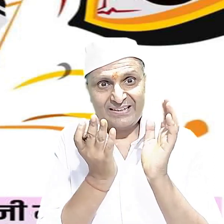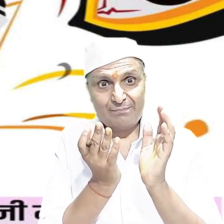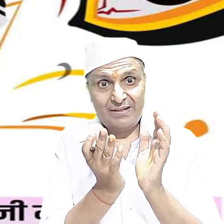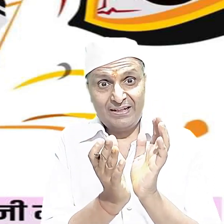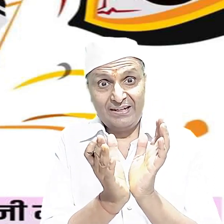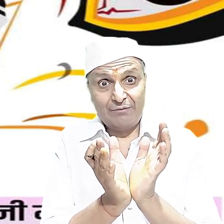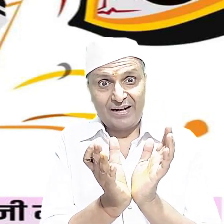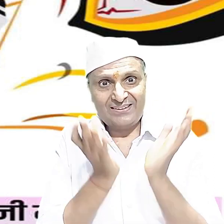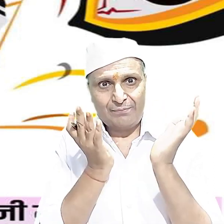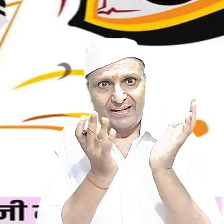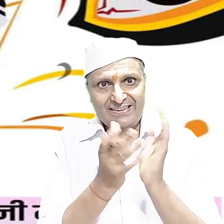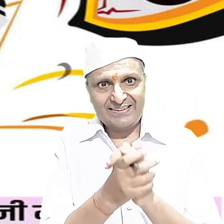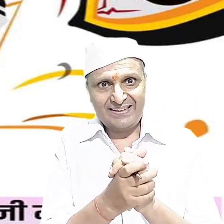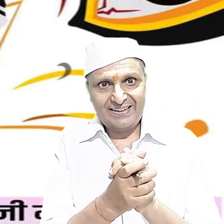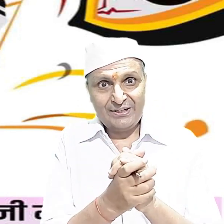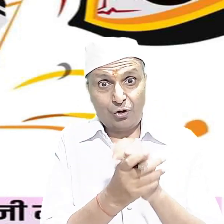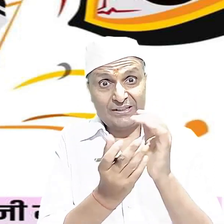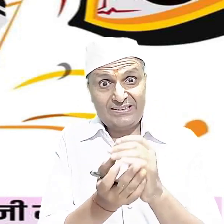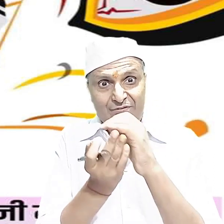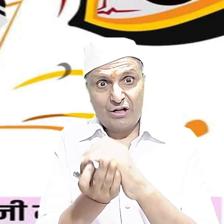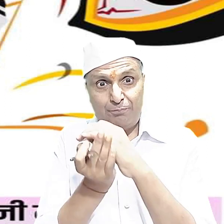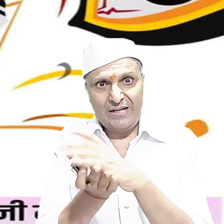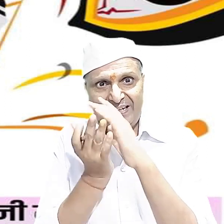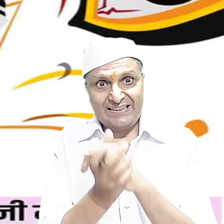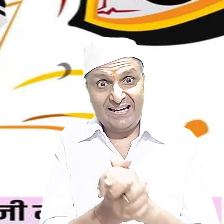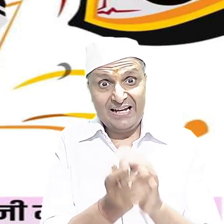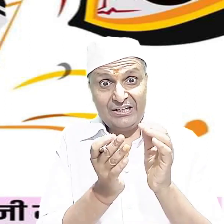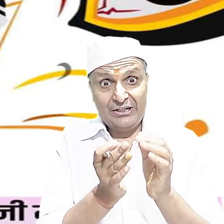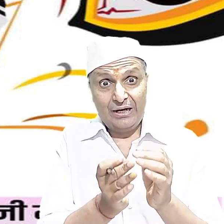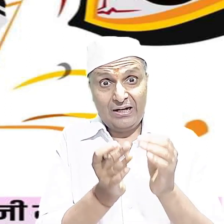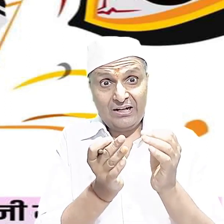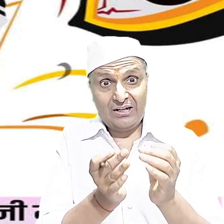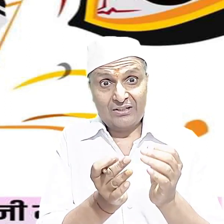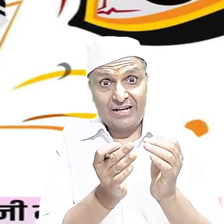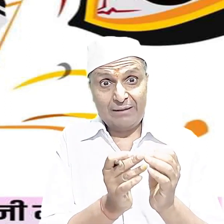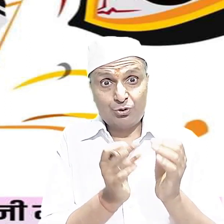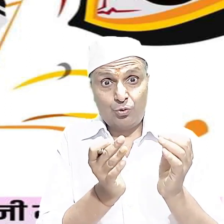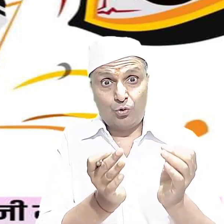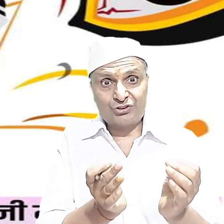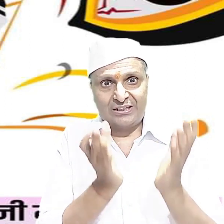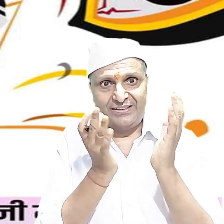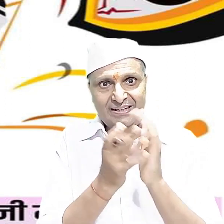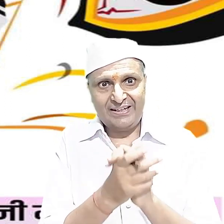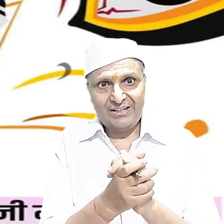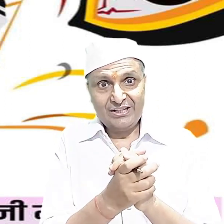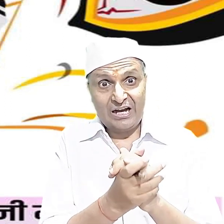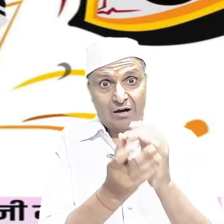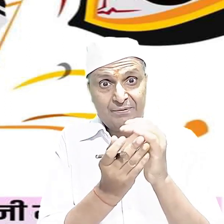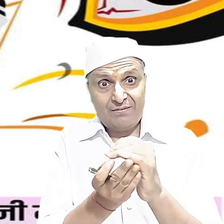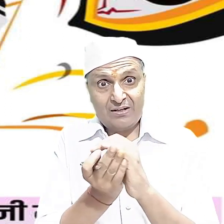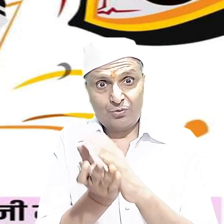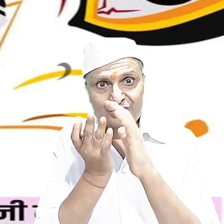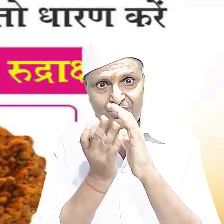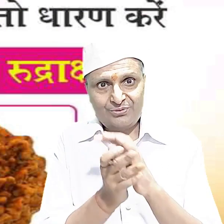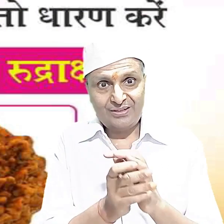होगा जगह जगह अपने नवरात्र मनाए जाते हैं, 9 दिन देवियों की पूजा की जाती है, अलग अलग तरह की अब तो कोर्स चल दिए हैं कि आप